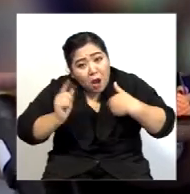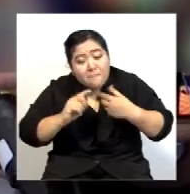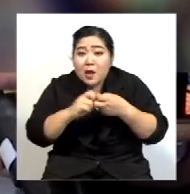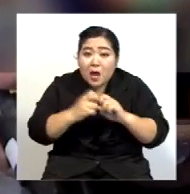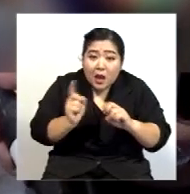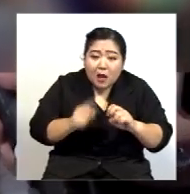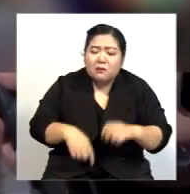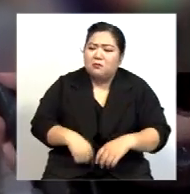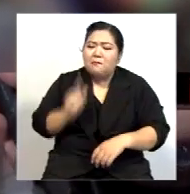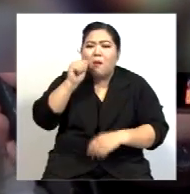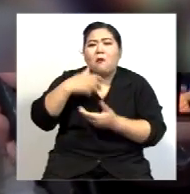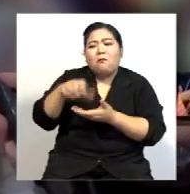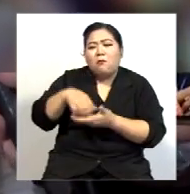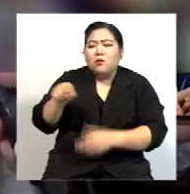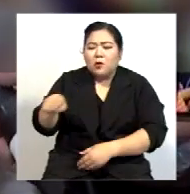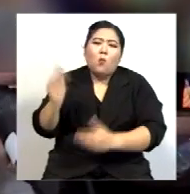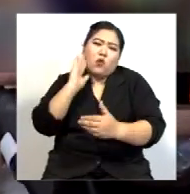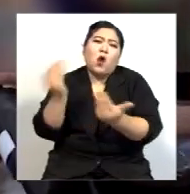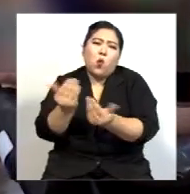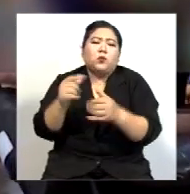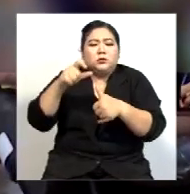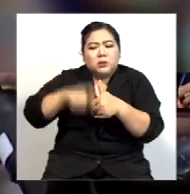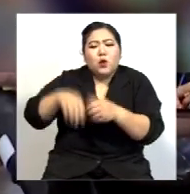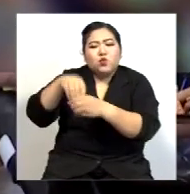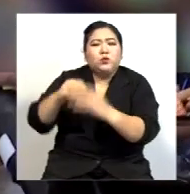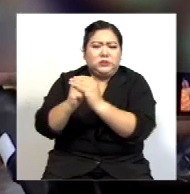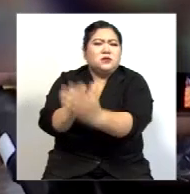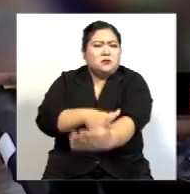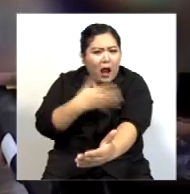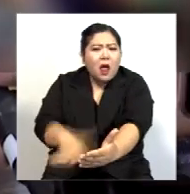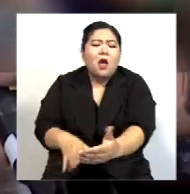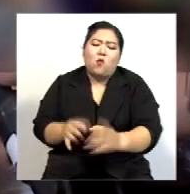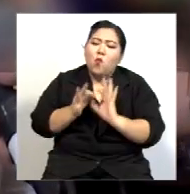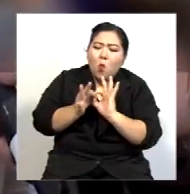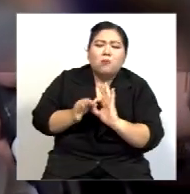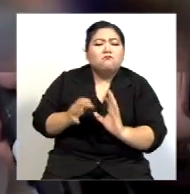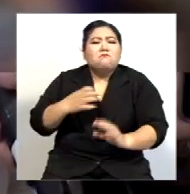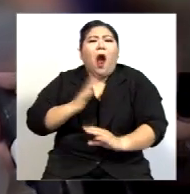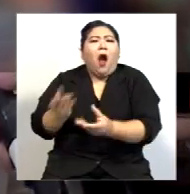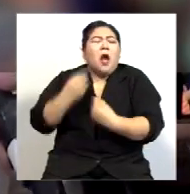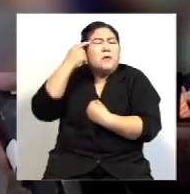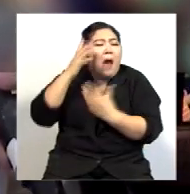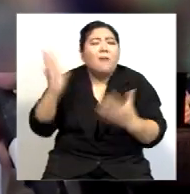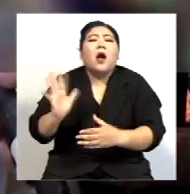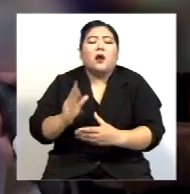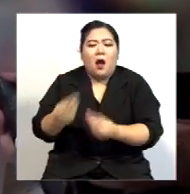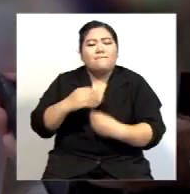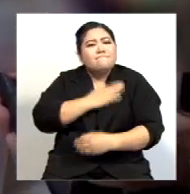าไม่อยากให้พวกเราห่วงเขาเยอะเพราะว่าเขาใช้ชีวิตที่นั่นมาหลายปีแล้วที่เมืองจีน ไปเรียนหรือไปทำงานคะ ไปเรียนนะ